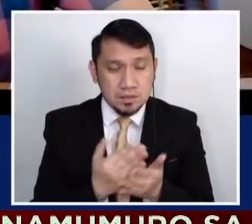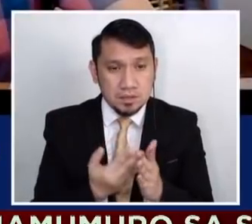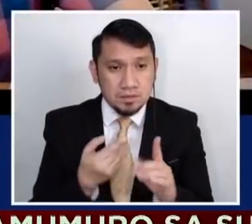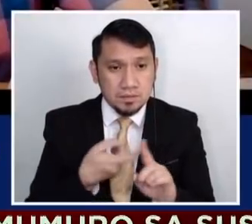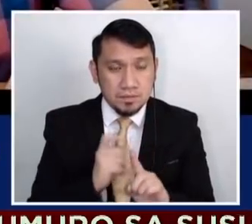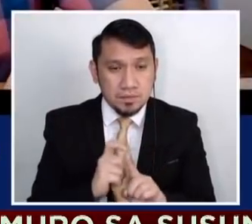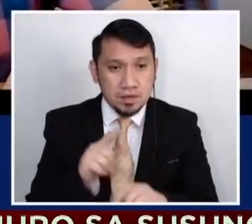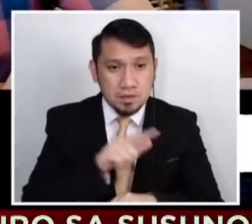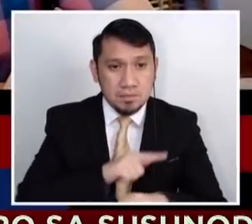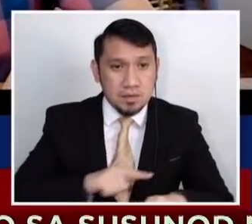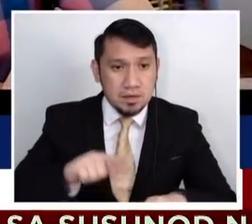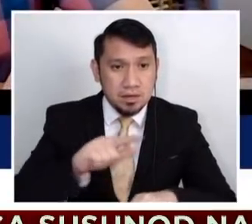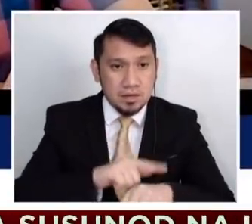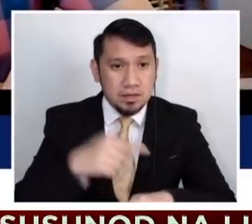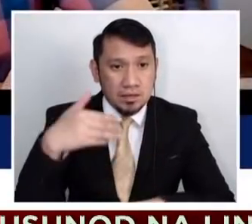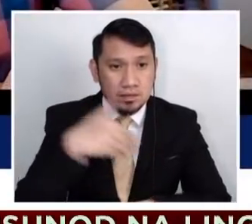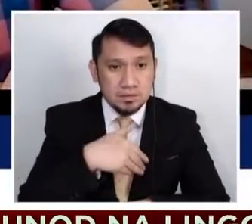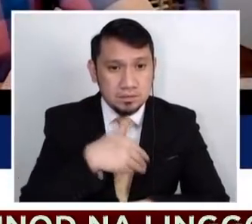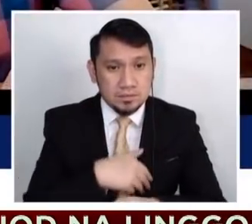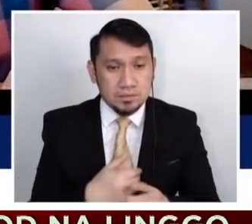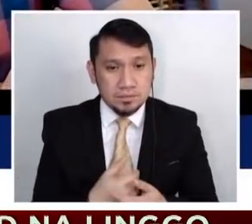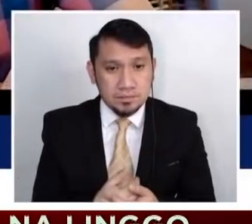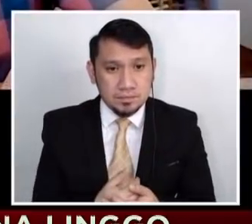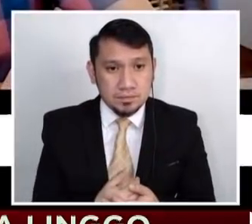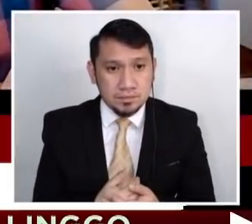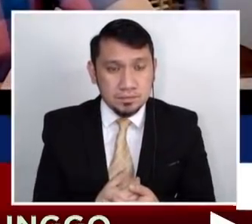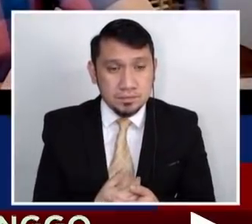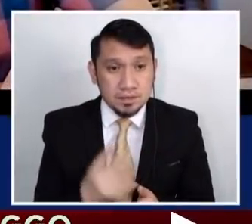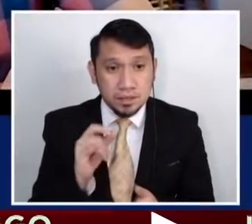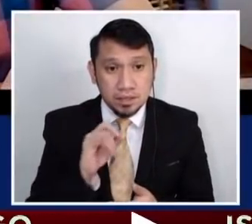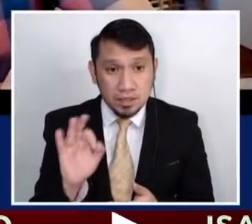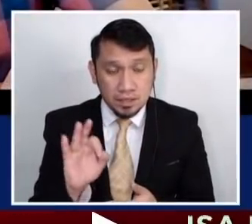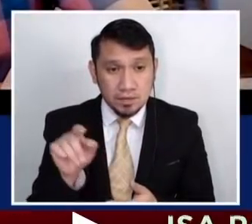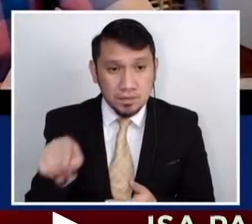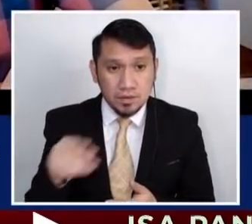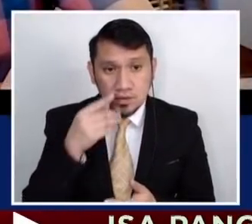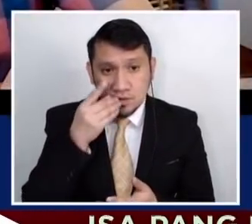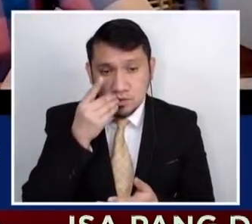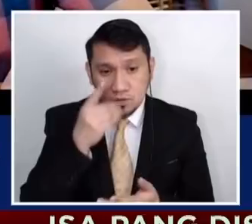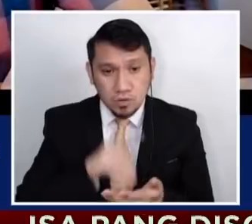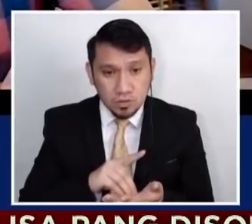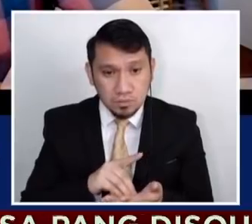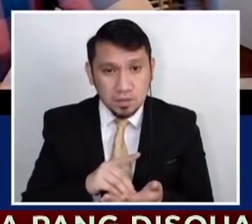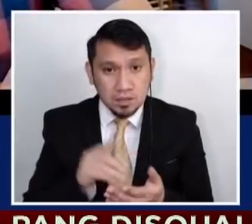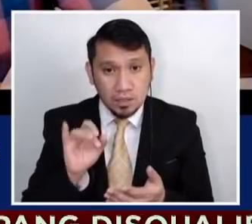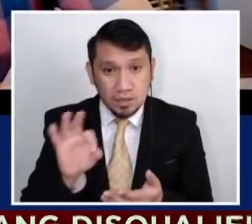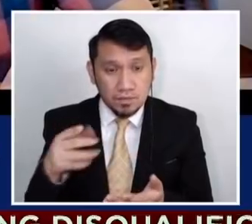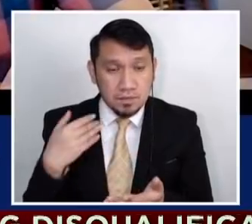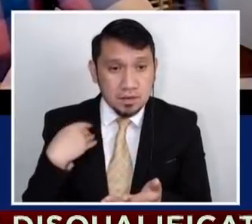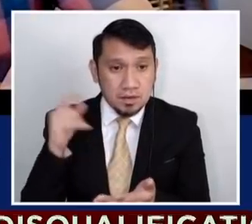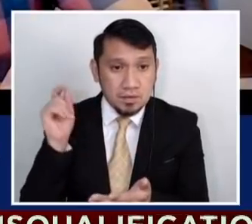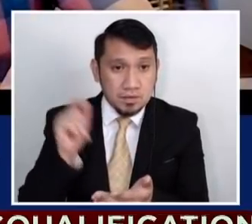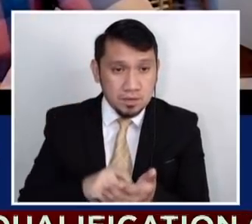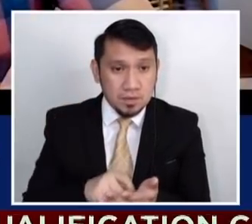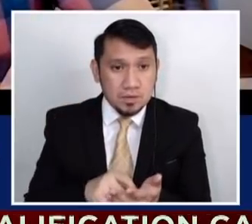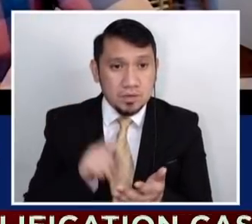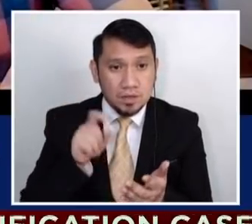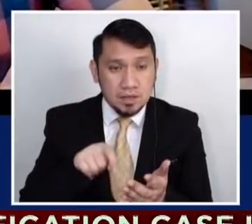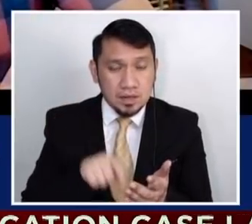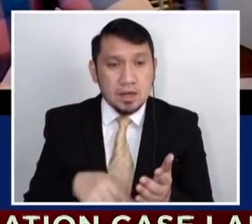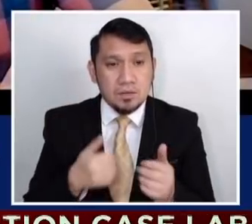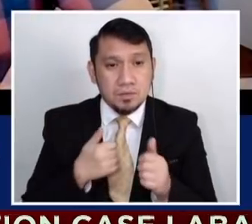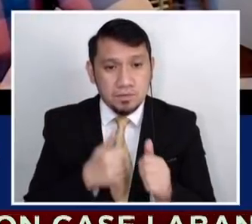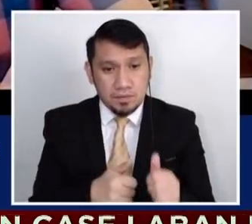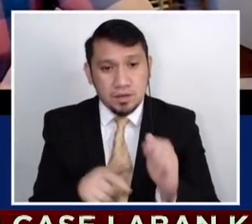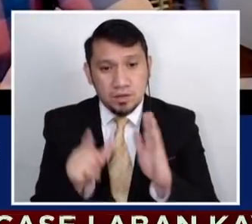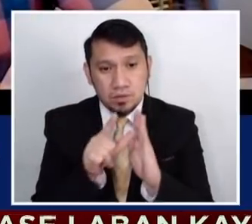magiging official lang po yung isang dokumento po kapag ito ay pirmado po. Medyo legalistic po. Siyempre, kailangan